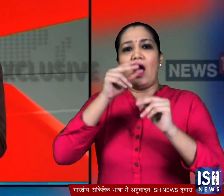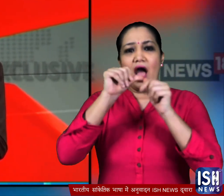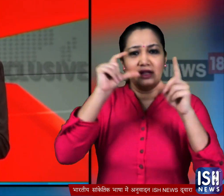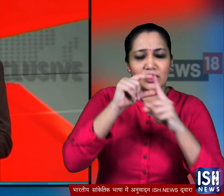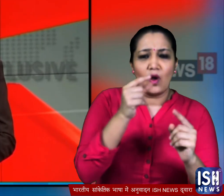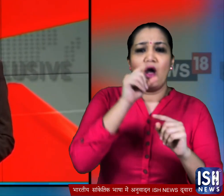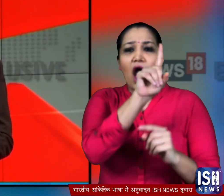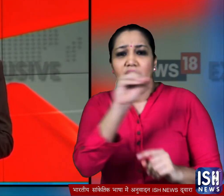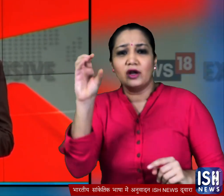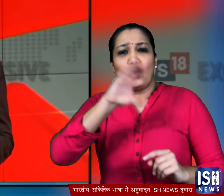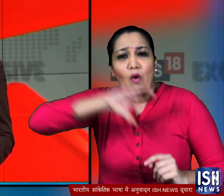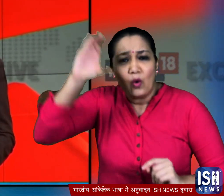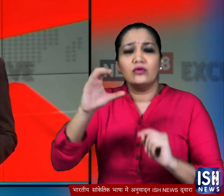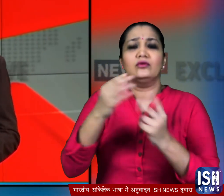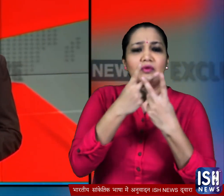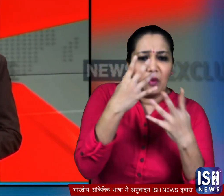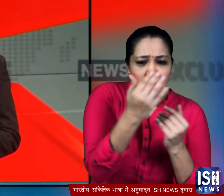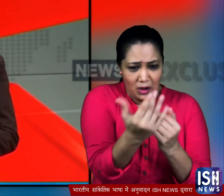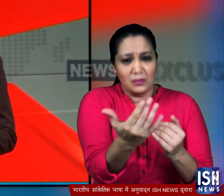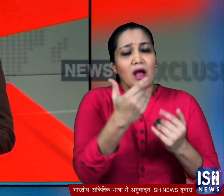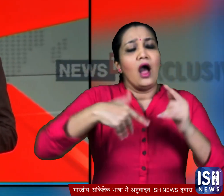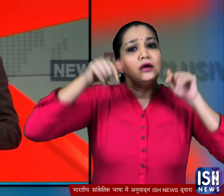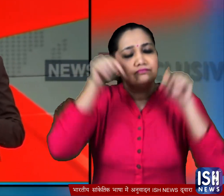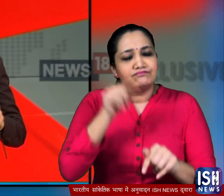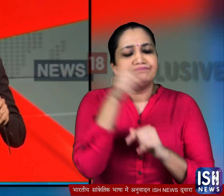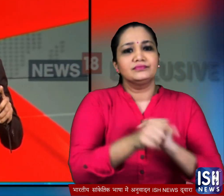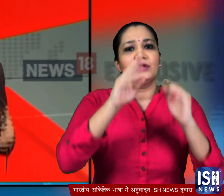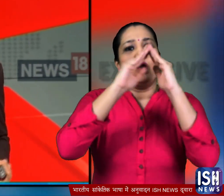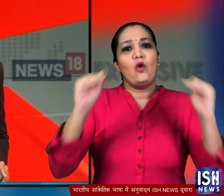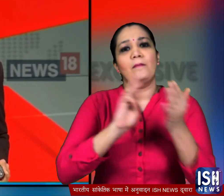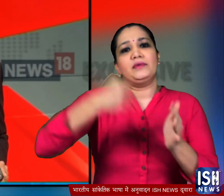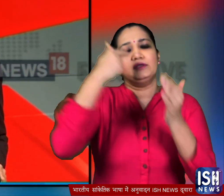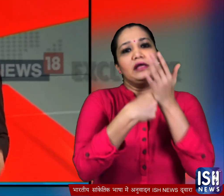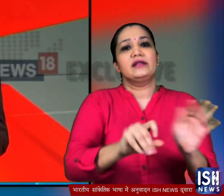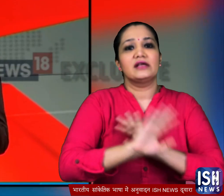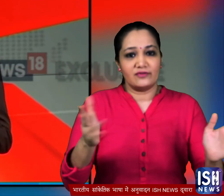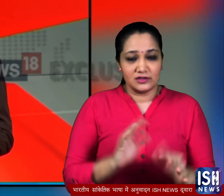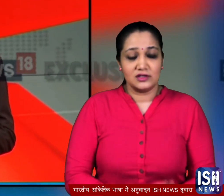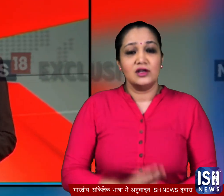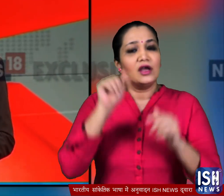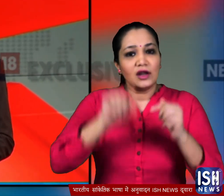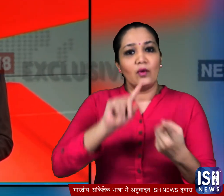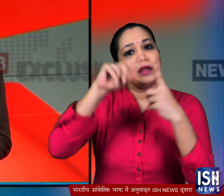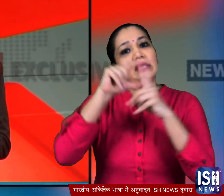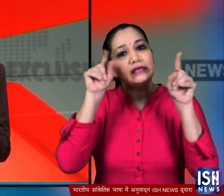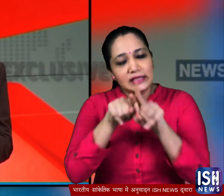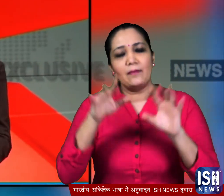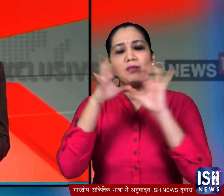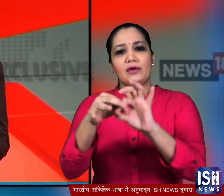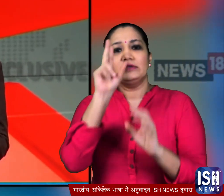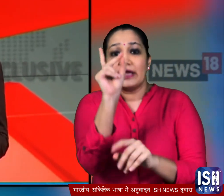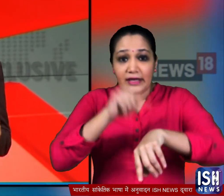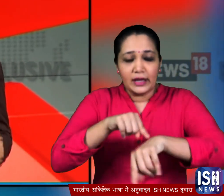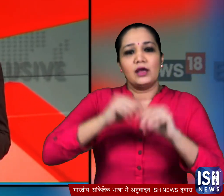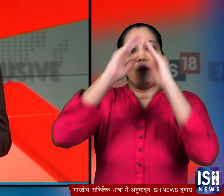बार से 100 करोड़ की वसूली के आरोप लगे थे, जिसकी वजह से उनको गृह मंत्री पद से इस्तीफा देना पड़ा था। और अब ईडी ने उसी मामले में दूसरी बार